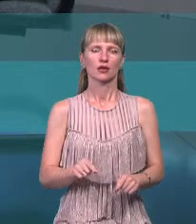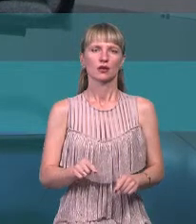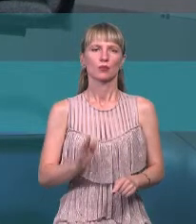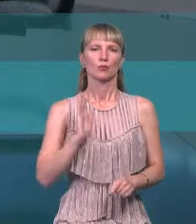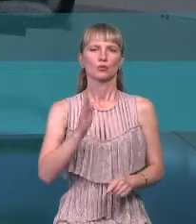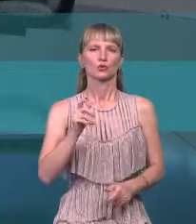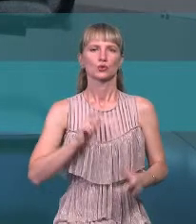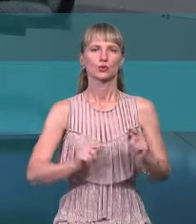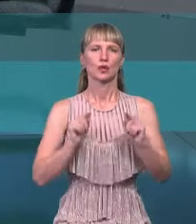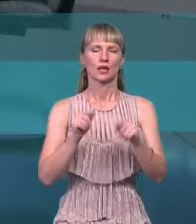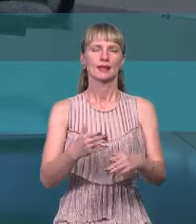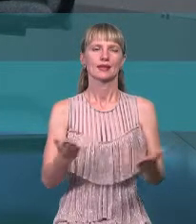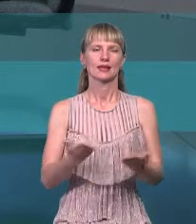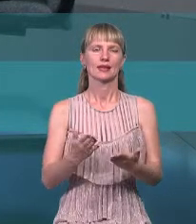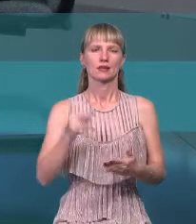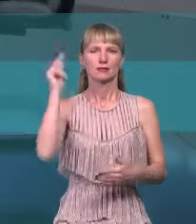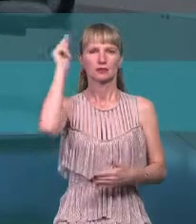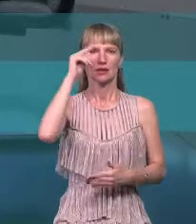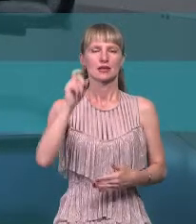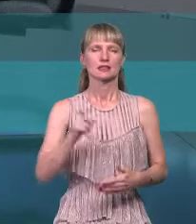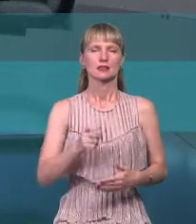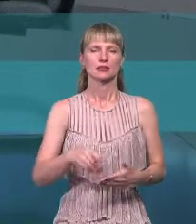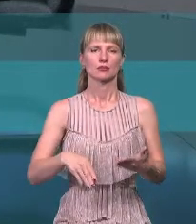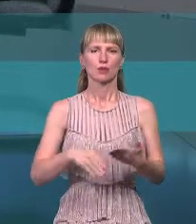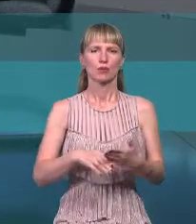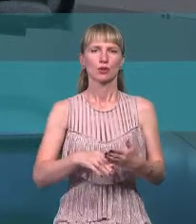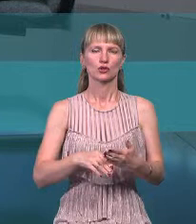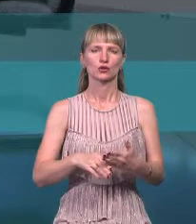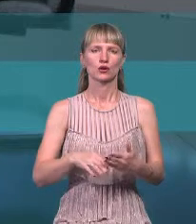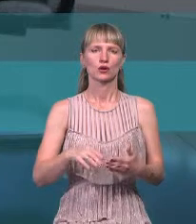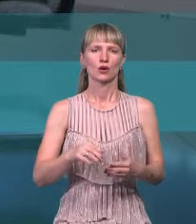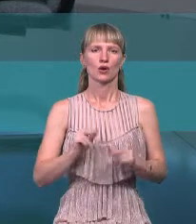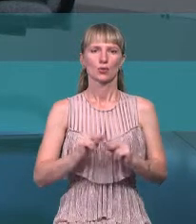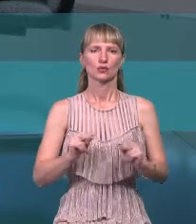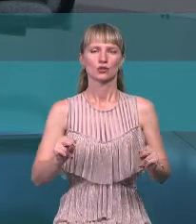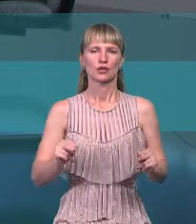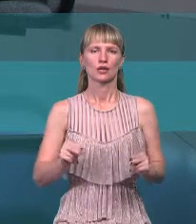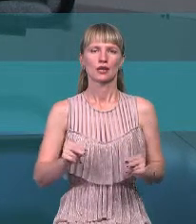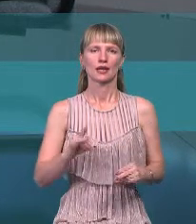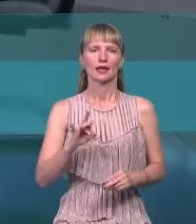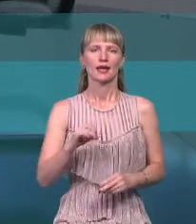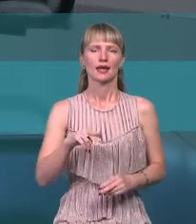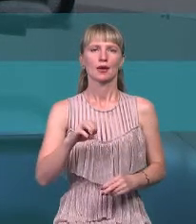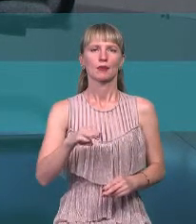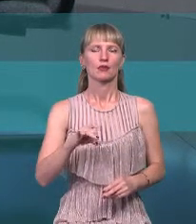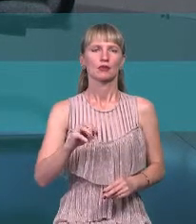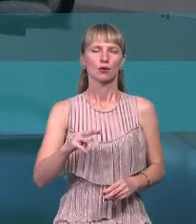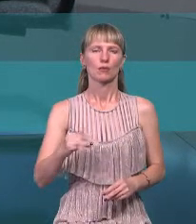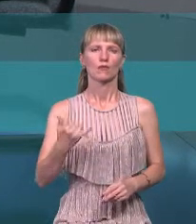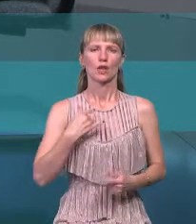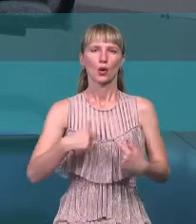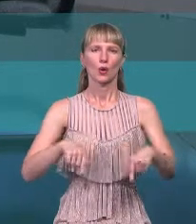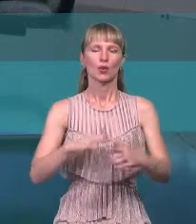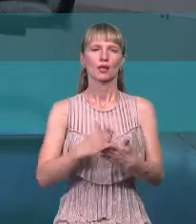абітурієнти, ті особи, які займалися репетитором. Навіть серед в наших колах існує така